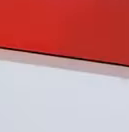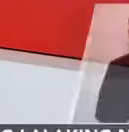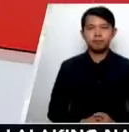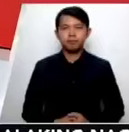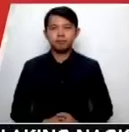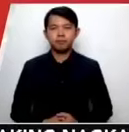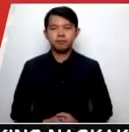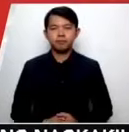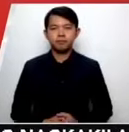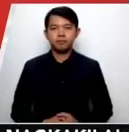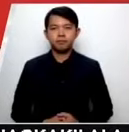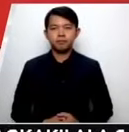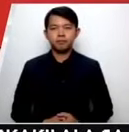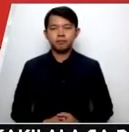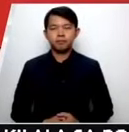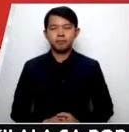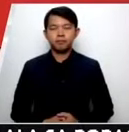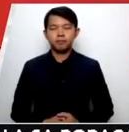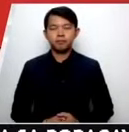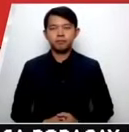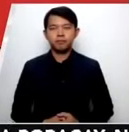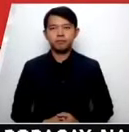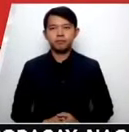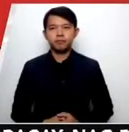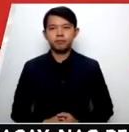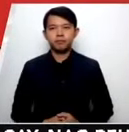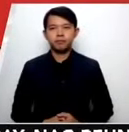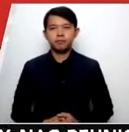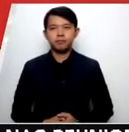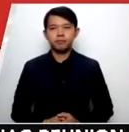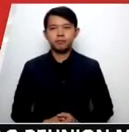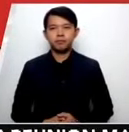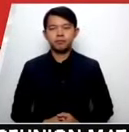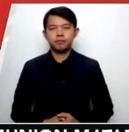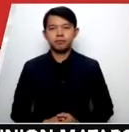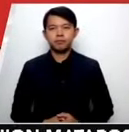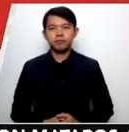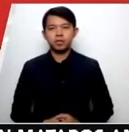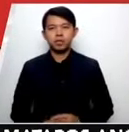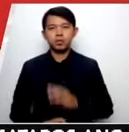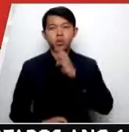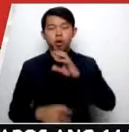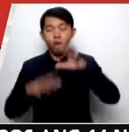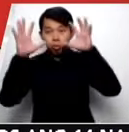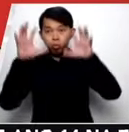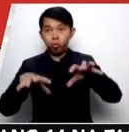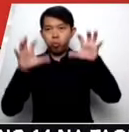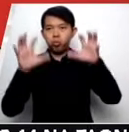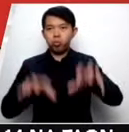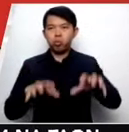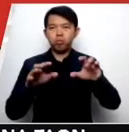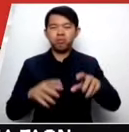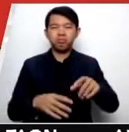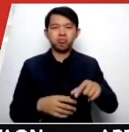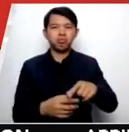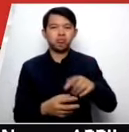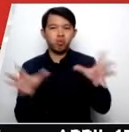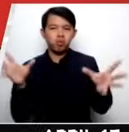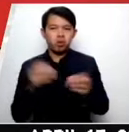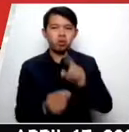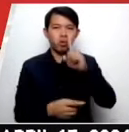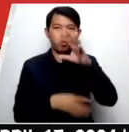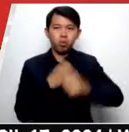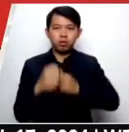and katumbas daw ng pangang buong taon ang Bum na ulan sa United Arab Emirates kung saan is naulat